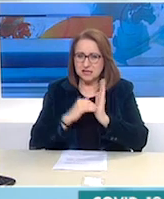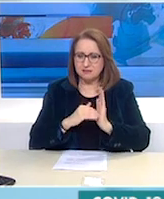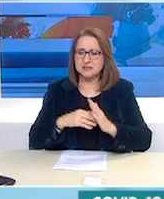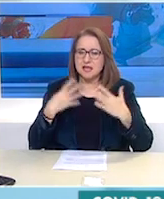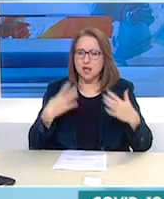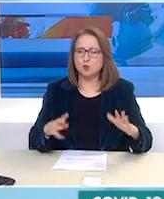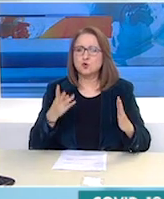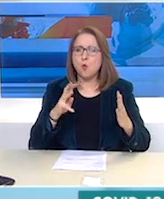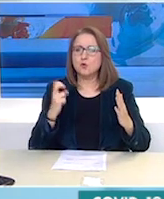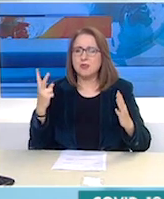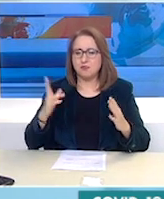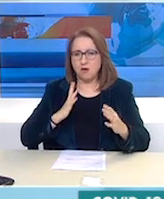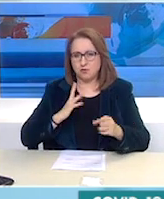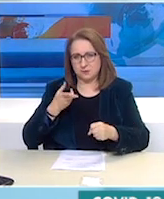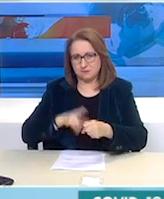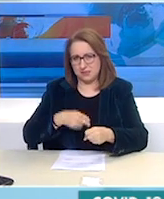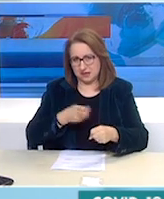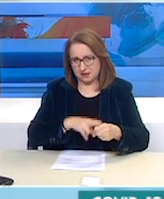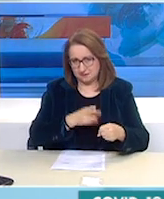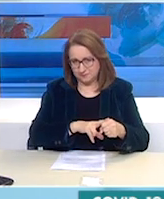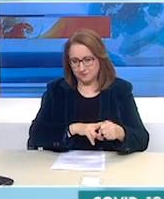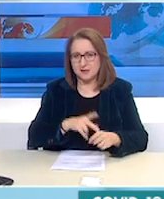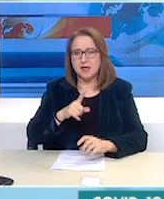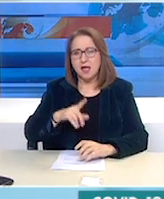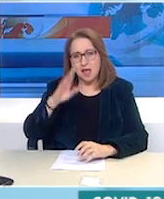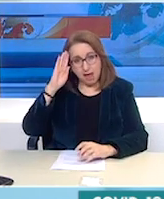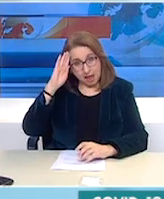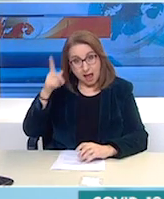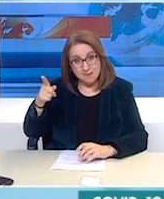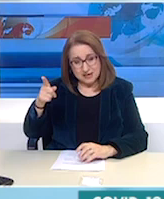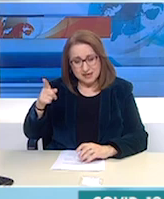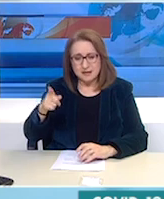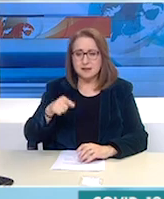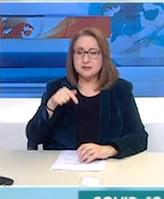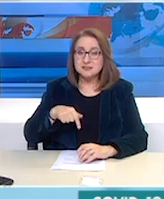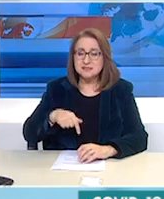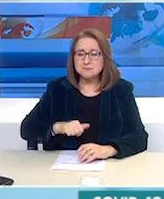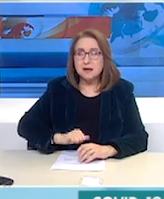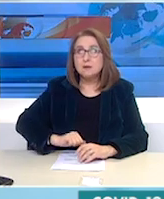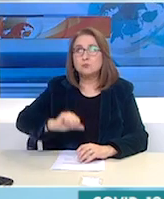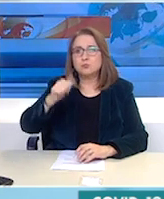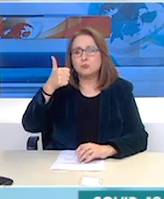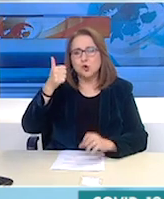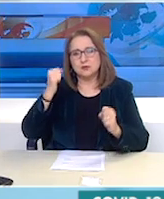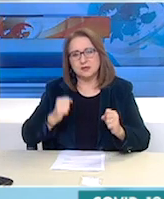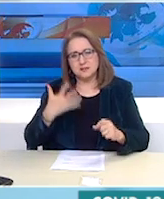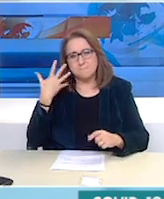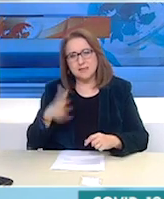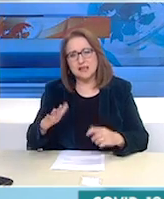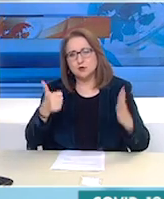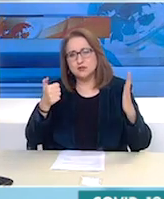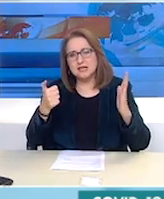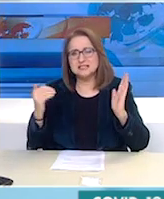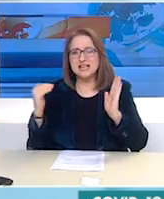114.982 θάνατοι. Οι ΗΠΑ, οι Ηνωμένες Πολιτείες Αμερικής, έχουν πλέον περισσότερες από